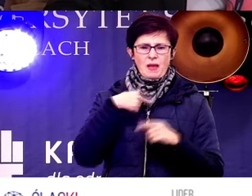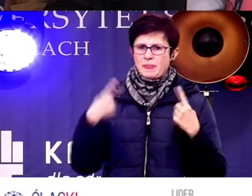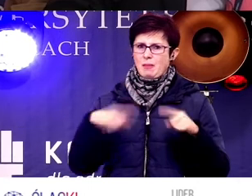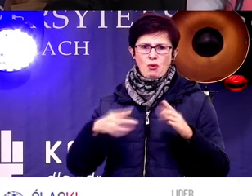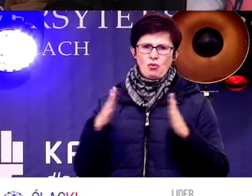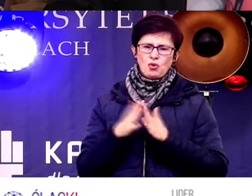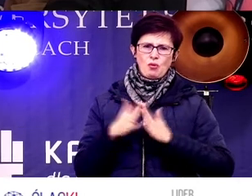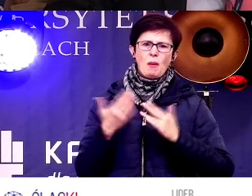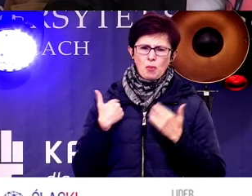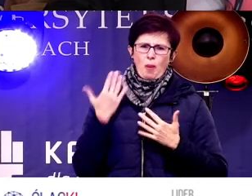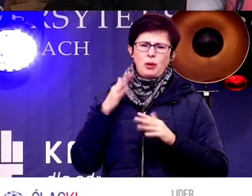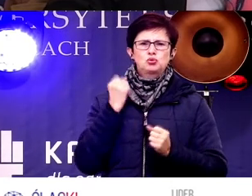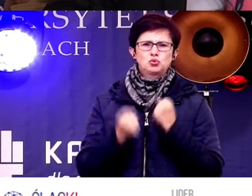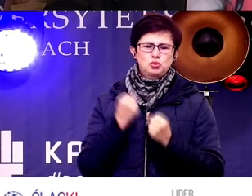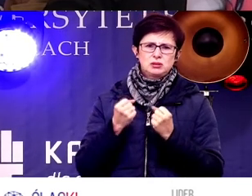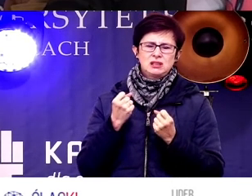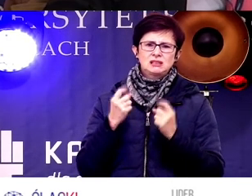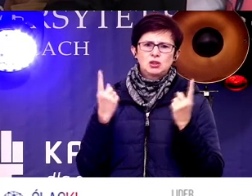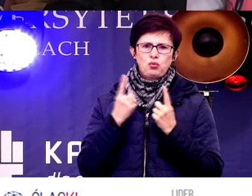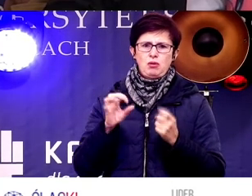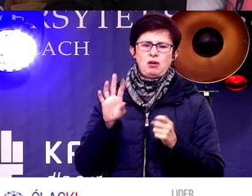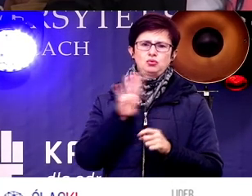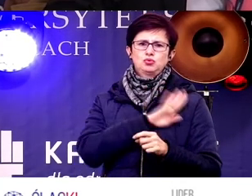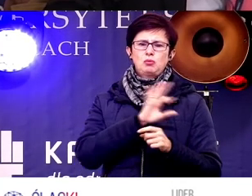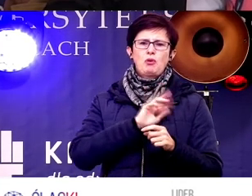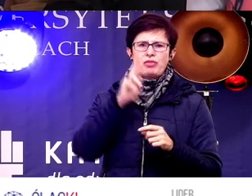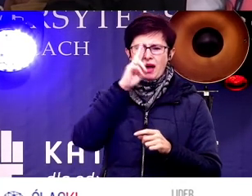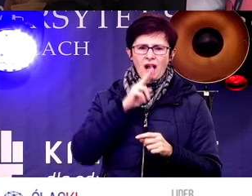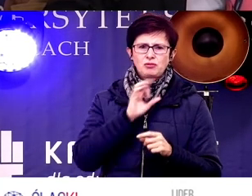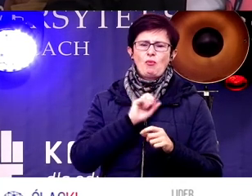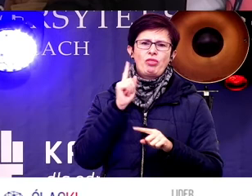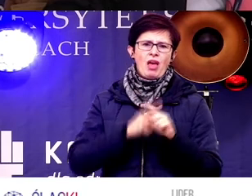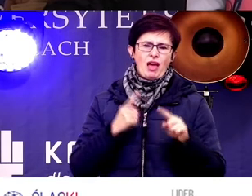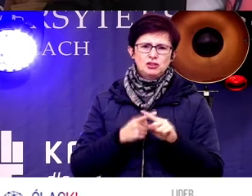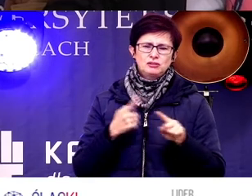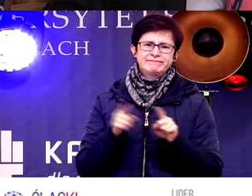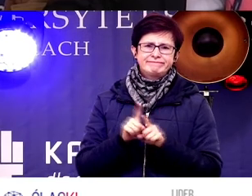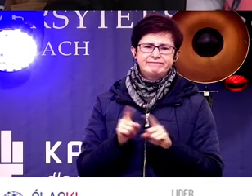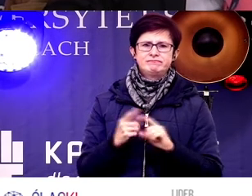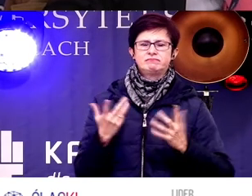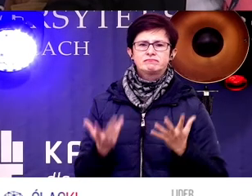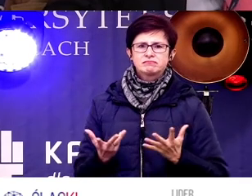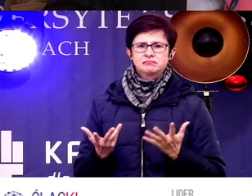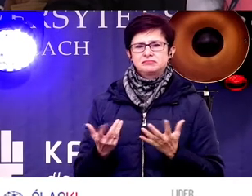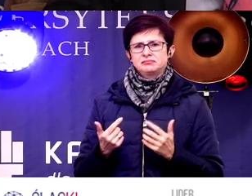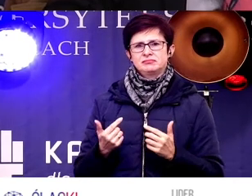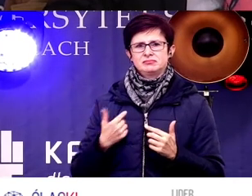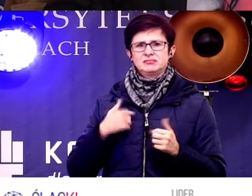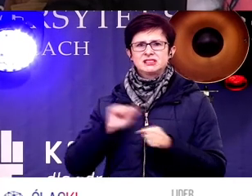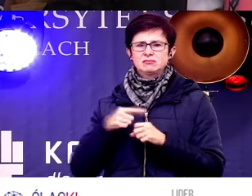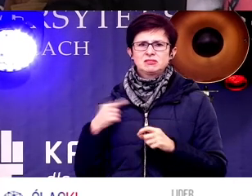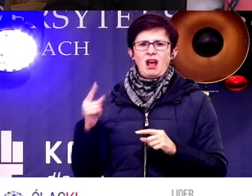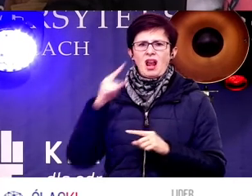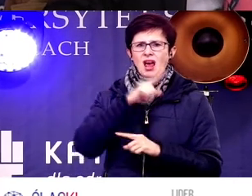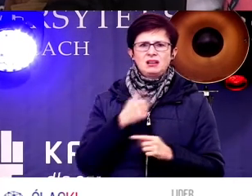takie trudne sytuacje, bo zmarł mój tato, zmarł mój teść i wtedy no, jest się daleko i